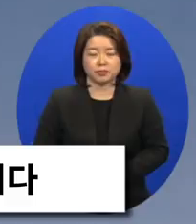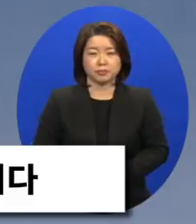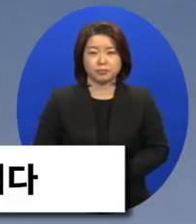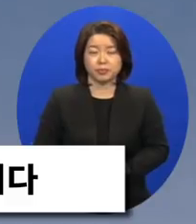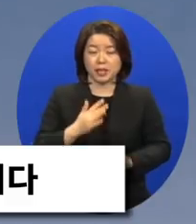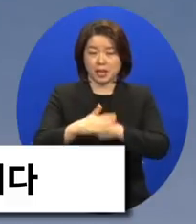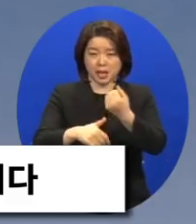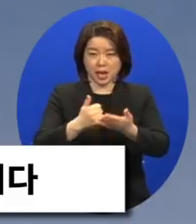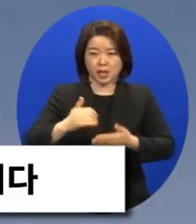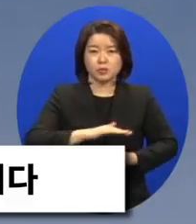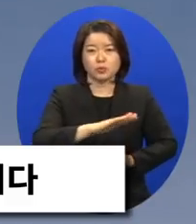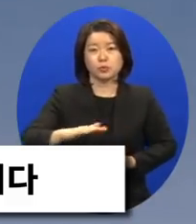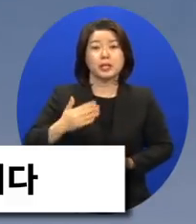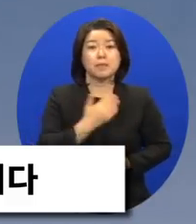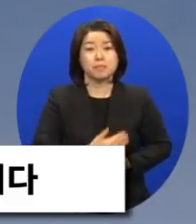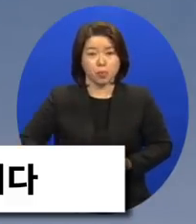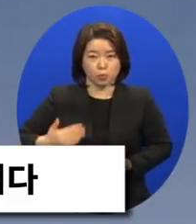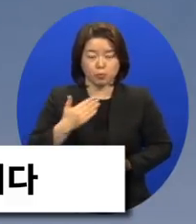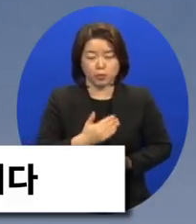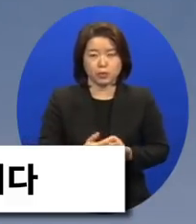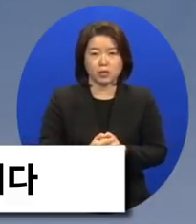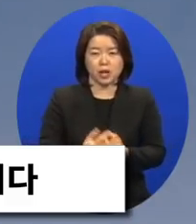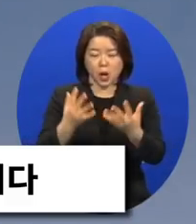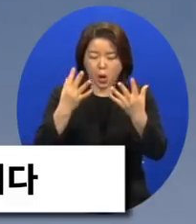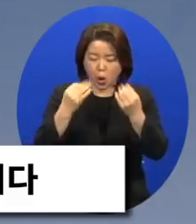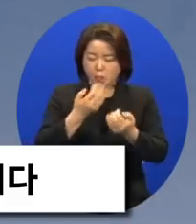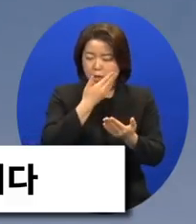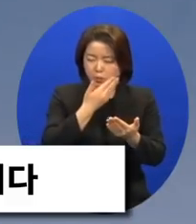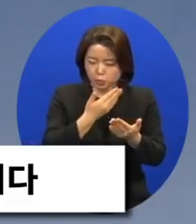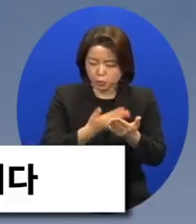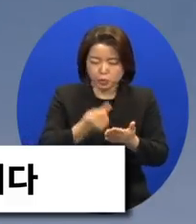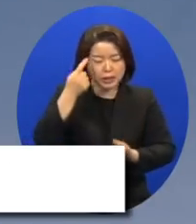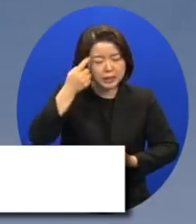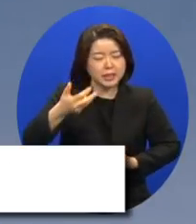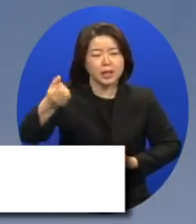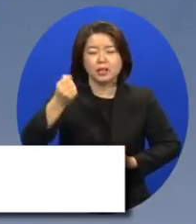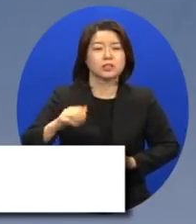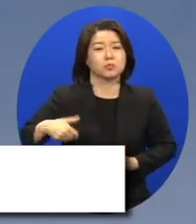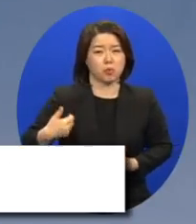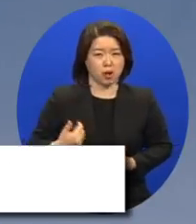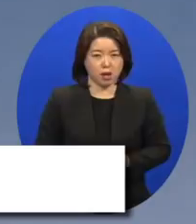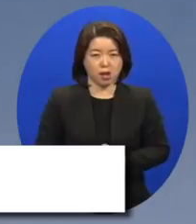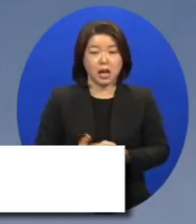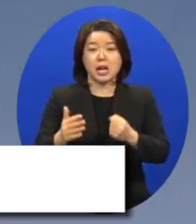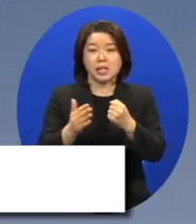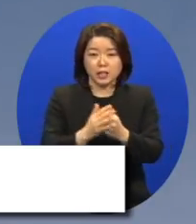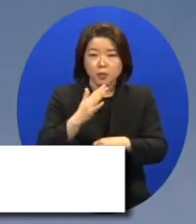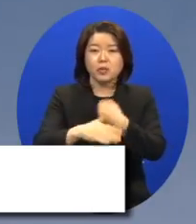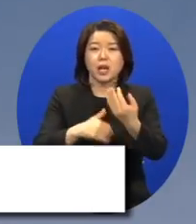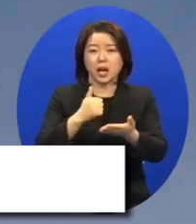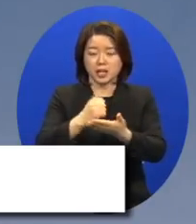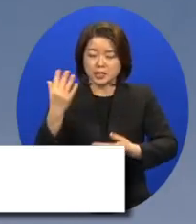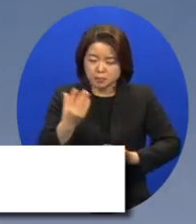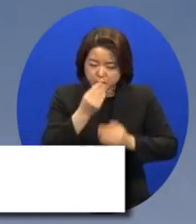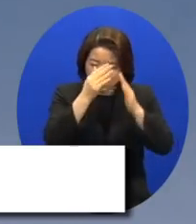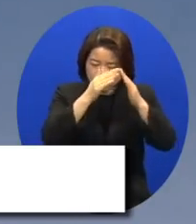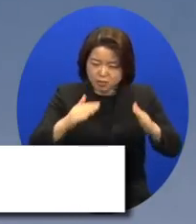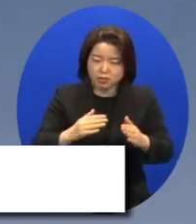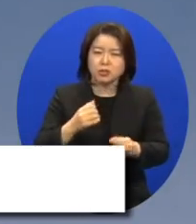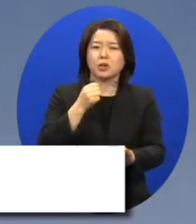하나님은 우리 몸을 얼마나 소중하게 여기는지 모릅니다 그래서 하나님의 성전을 삼으신